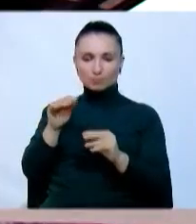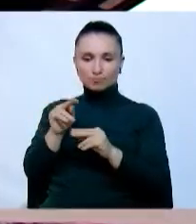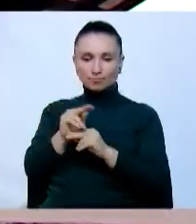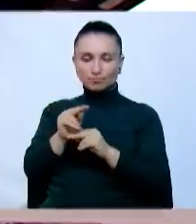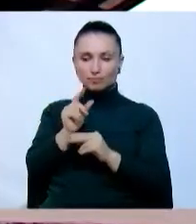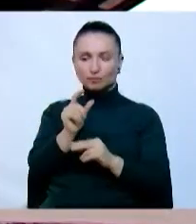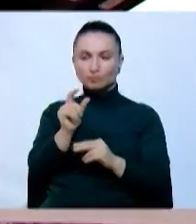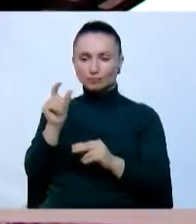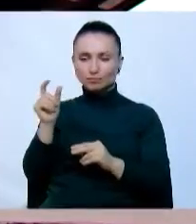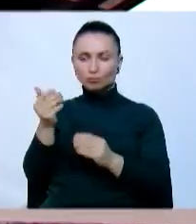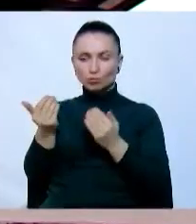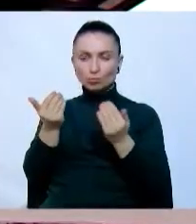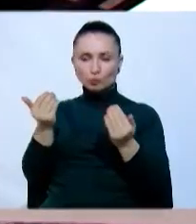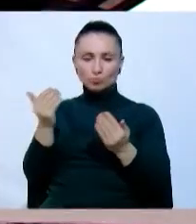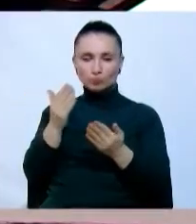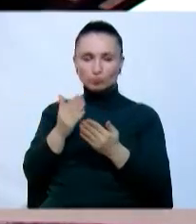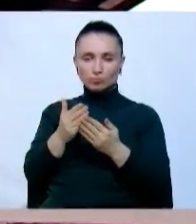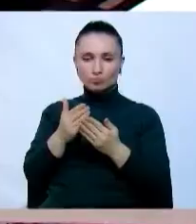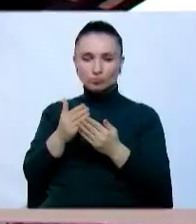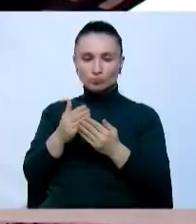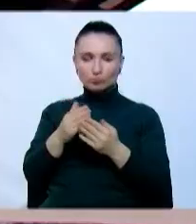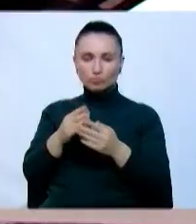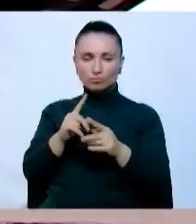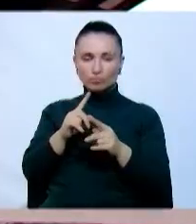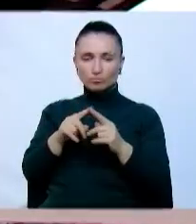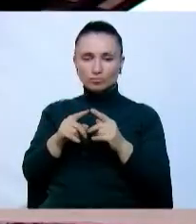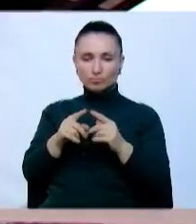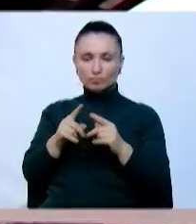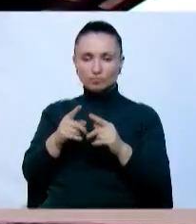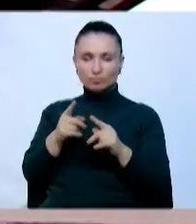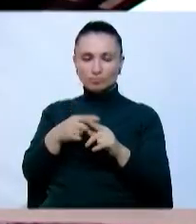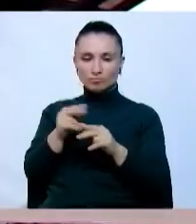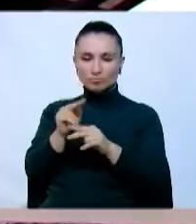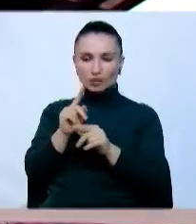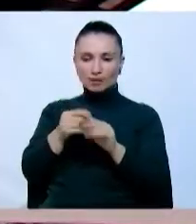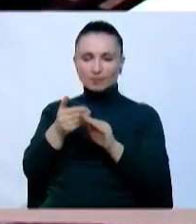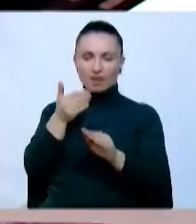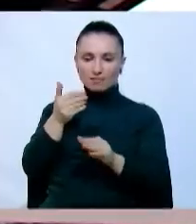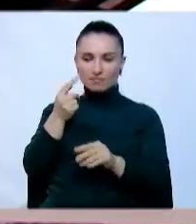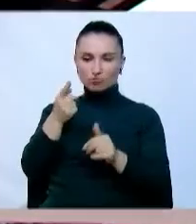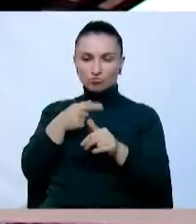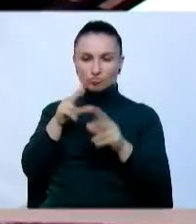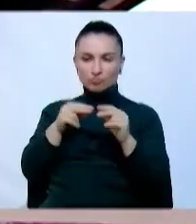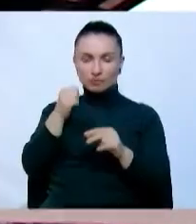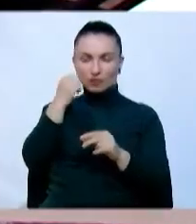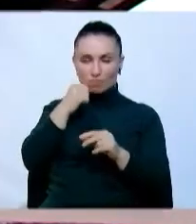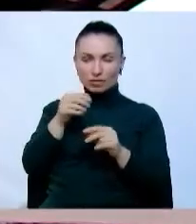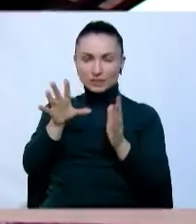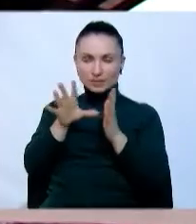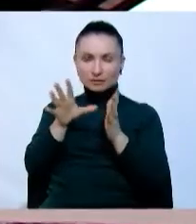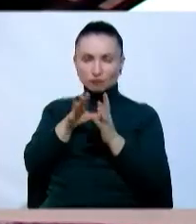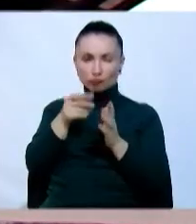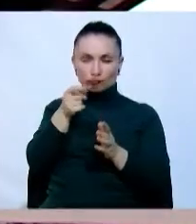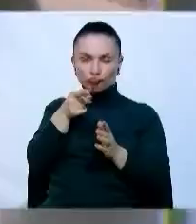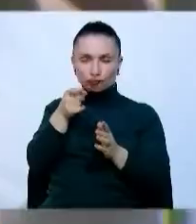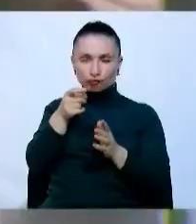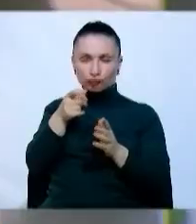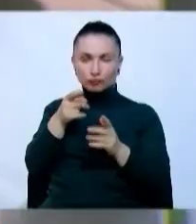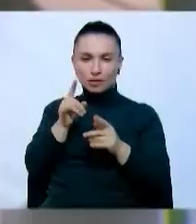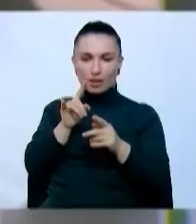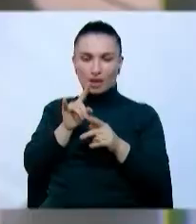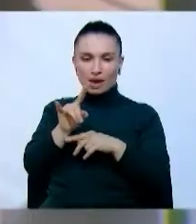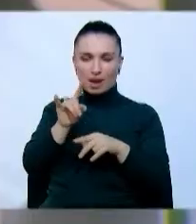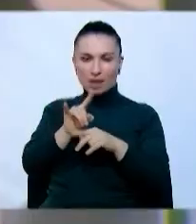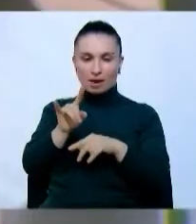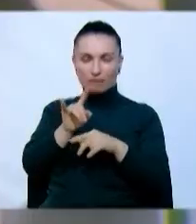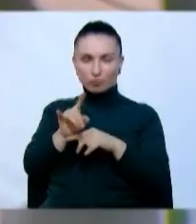გააჩნია მას. ჩვენ ვახდენთ რქოვანის ნაადრევ დაბერებას, ასე რომ ვთქვათ, სპეციალური დასხივების და ასევე ანუ ხელოვნურად